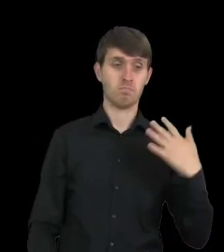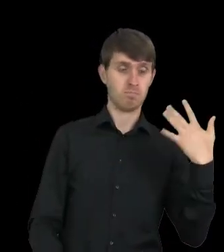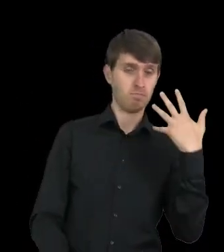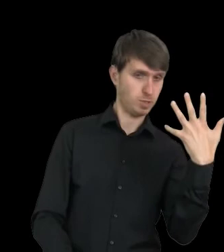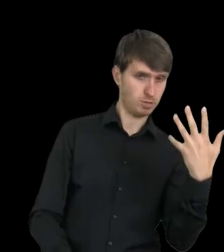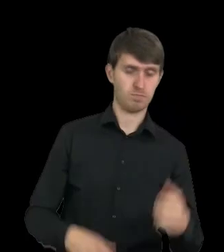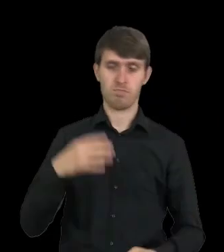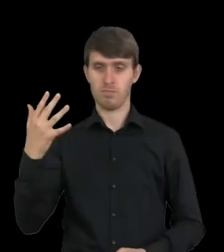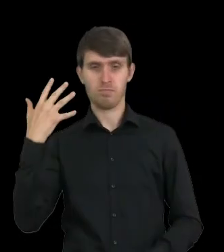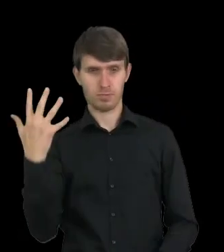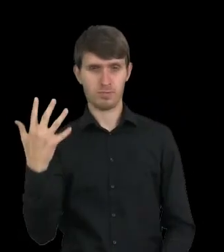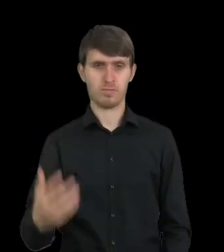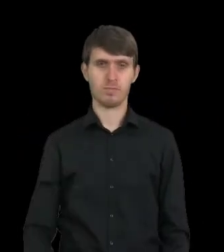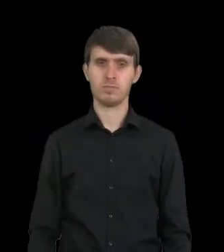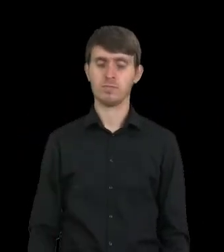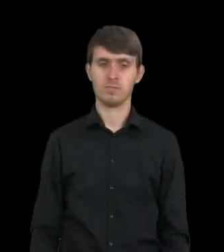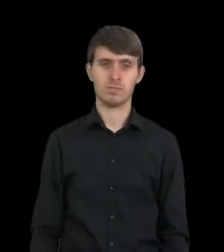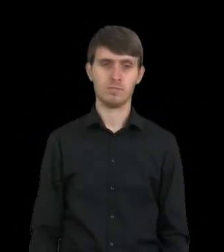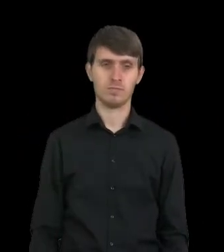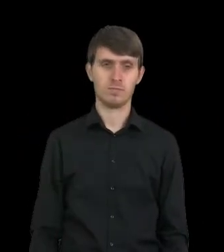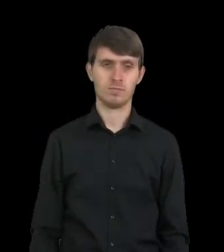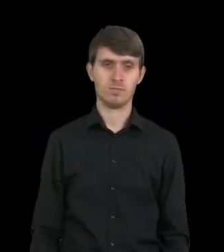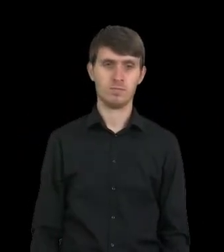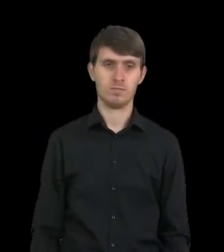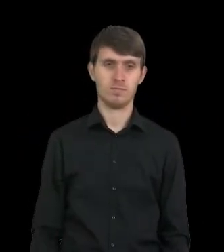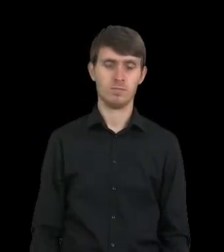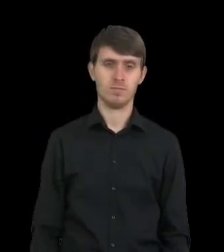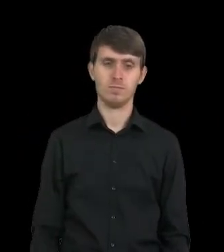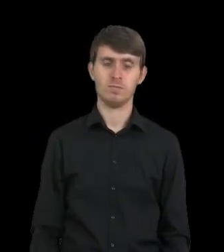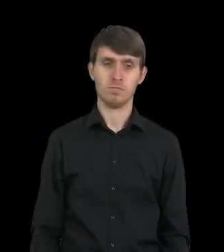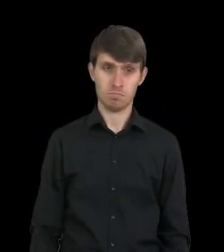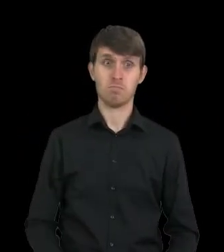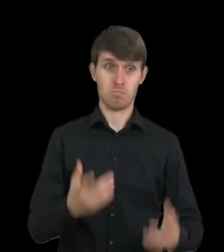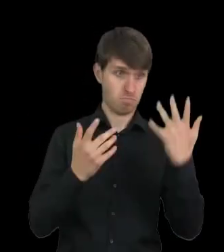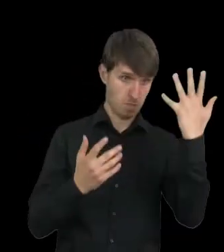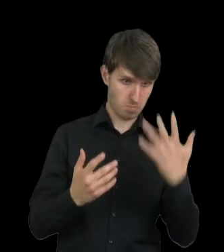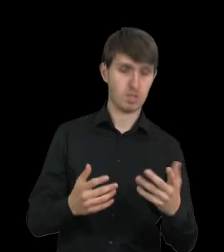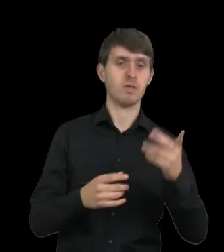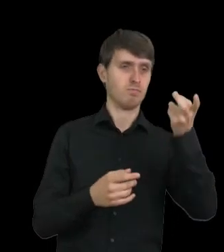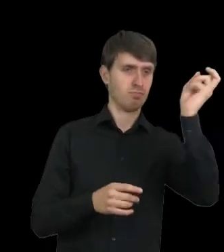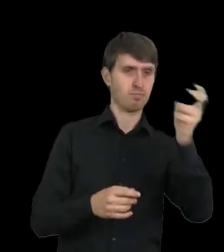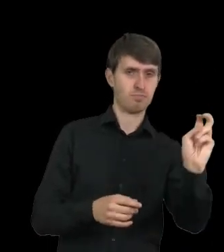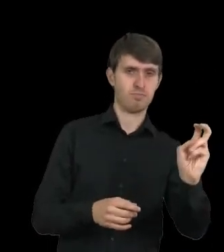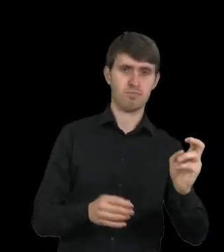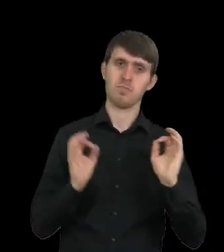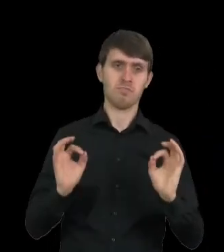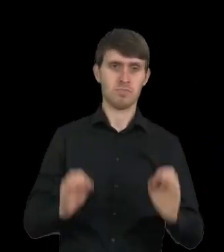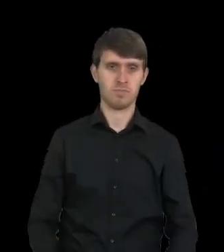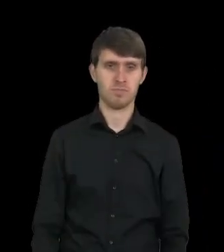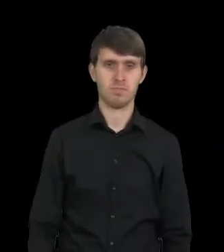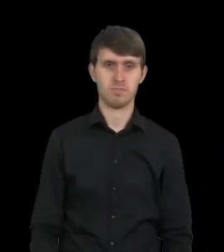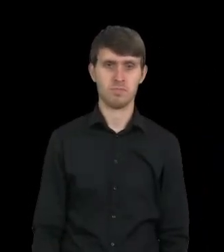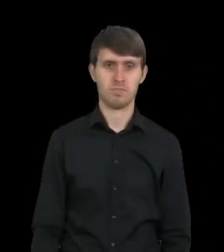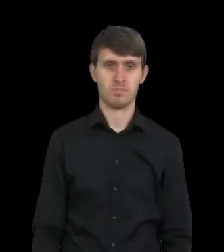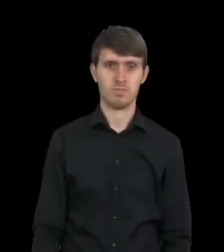5. Dzielimy lewą stronę przez 5 i prawą stronę przez 5. Wtedy te piątki się kasują, bo 5